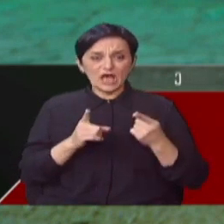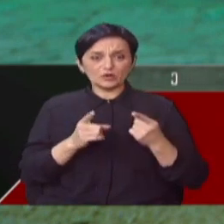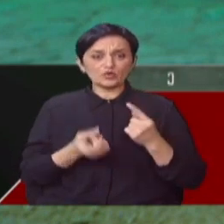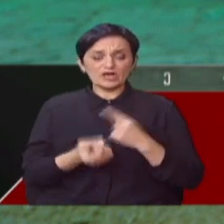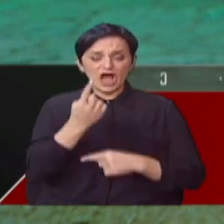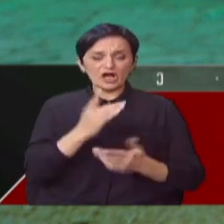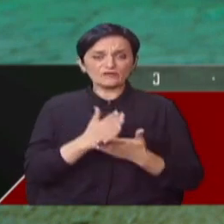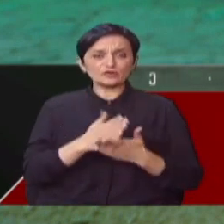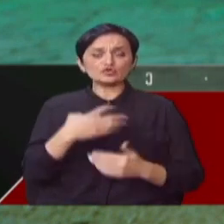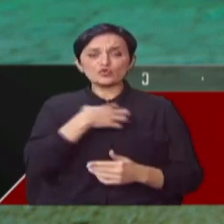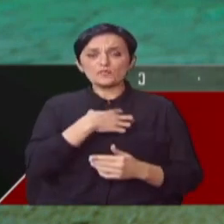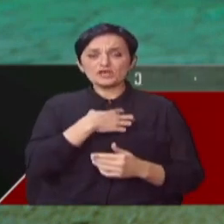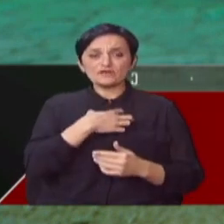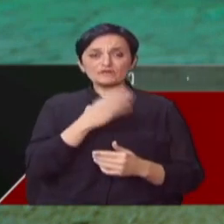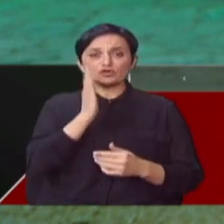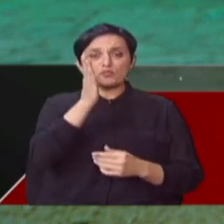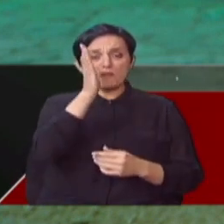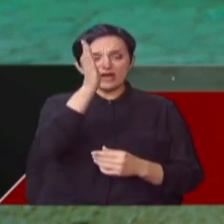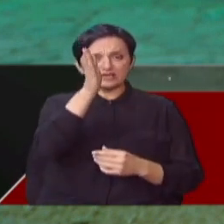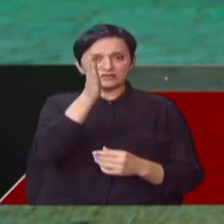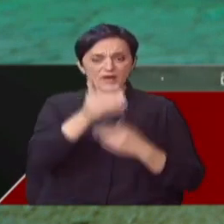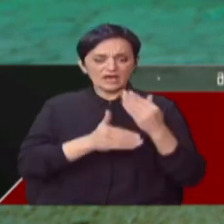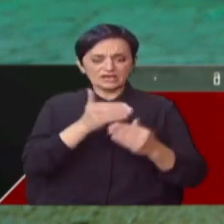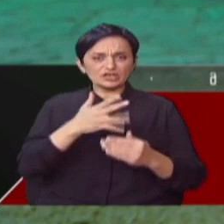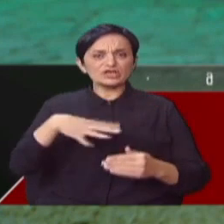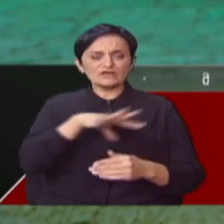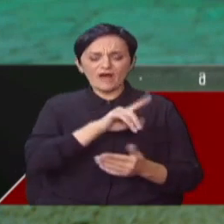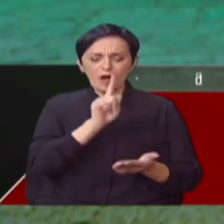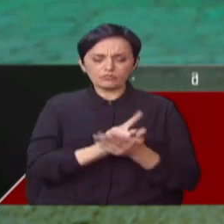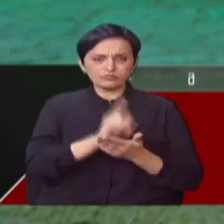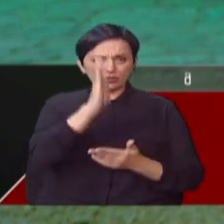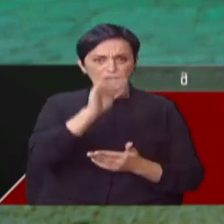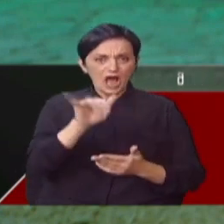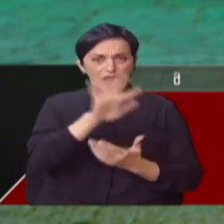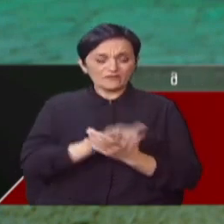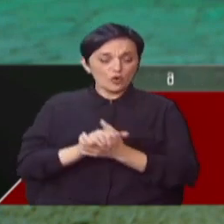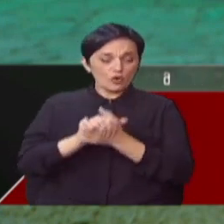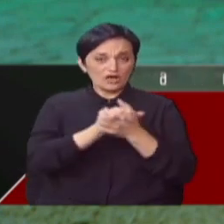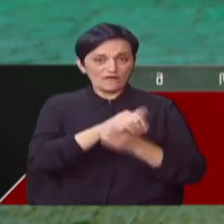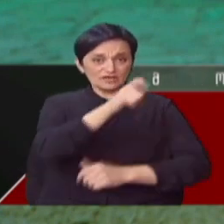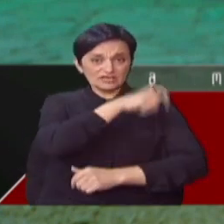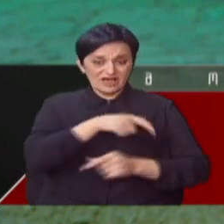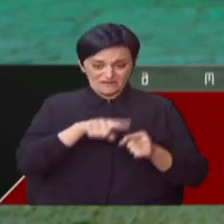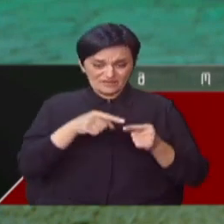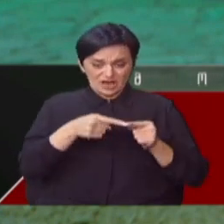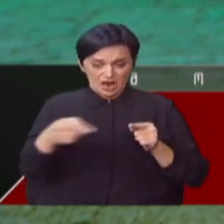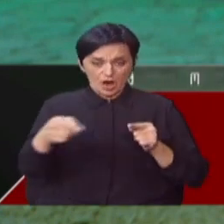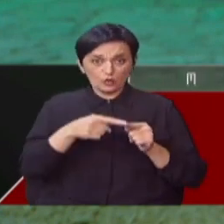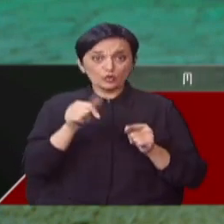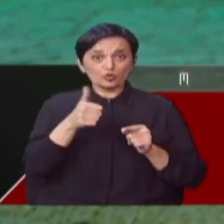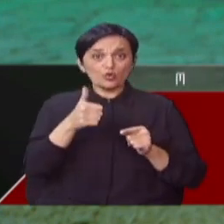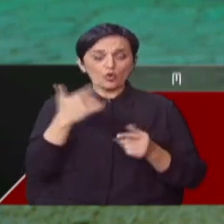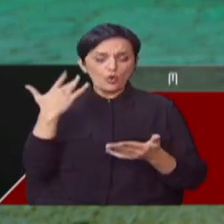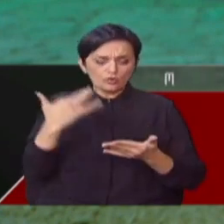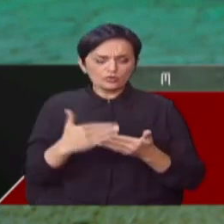ის მნიშვნელოვანი პერსპექტივა, რომ ქვეყანა აუცილებლად გახდება ევროკავშირის წევრი ახლო მომავალში და ამისთვის, როგორც აქამდე